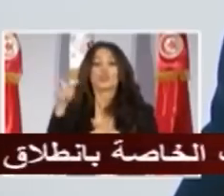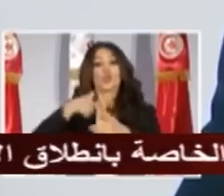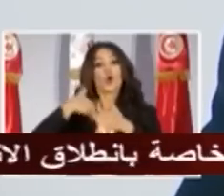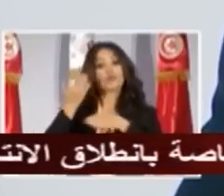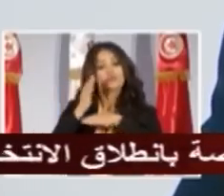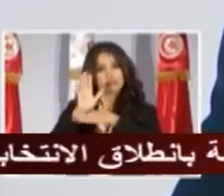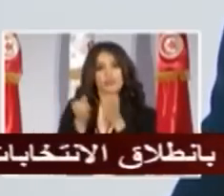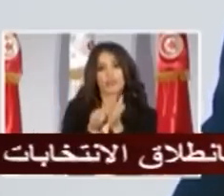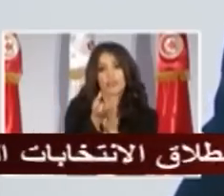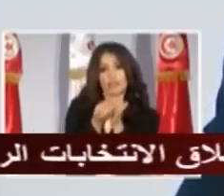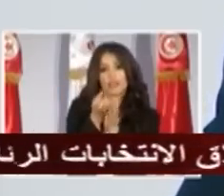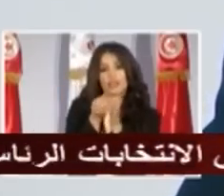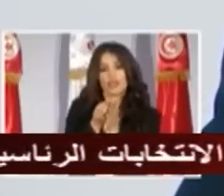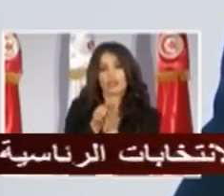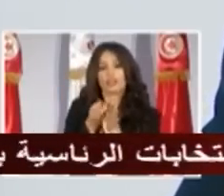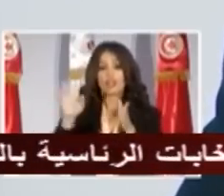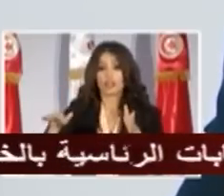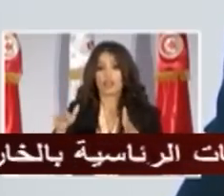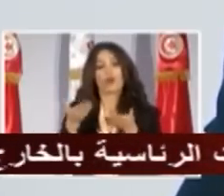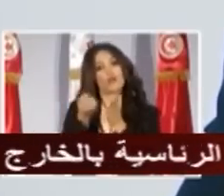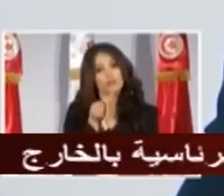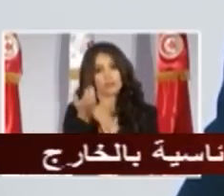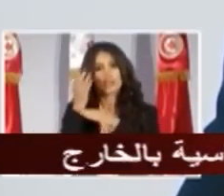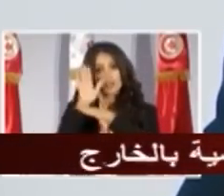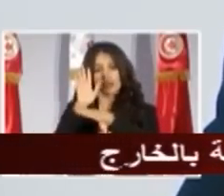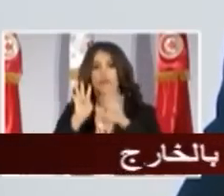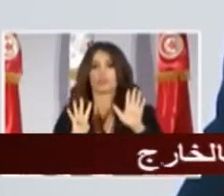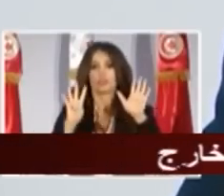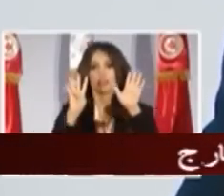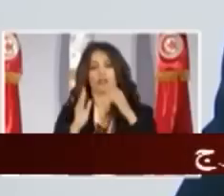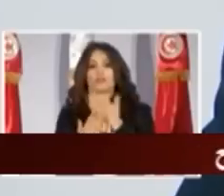المعطيات الى حدود الساعه التاسعه صباحا